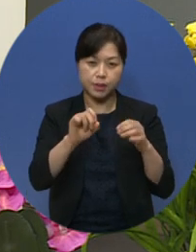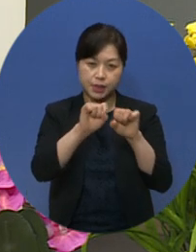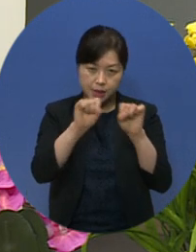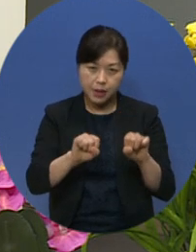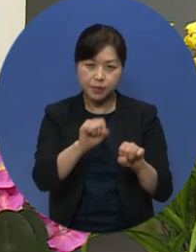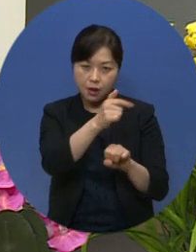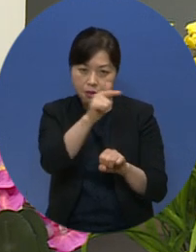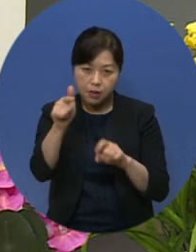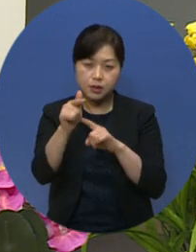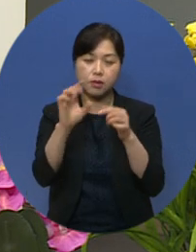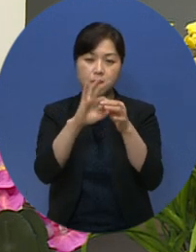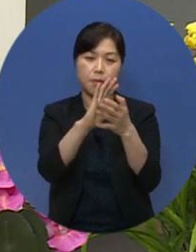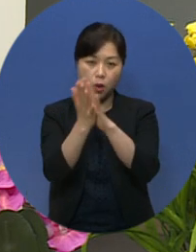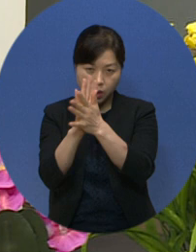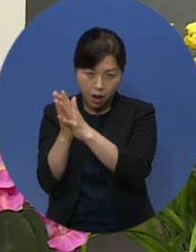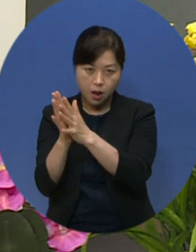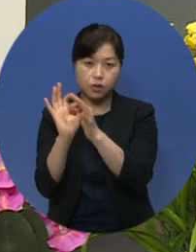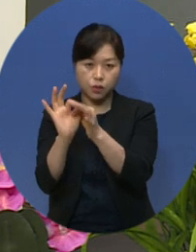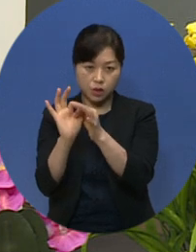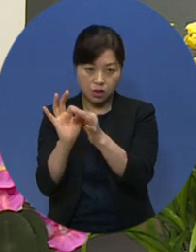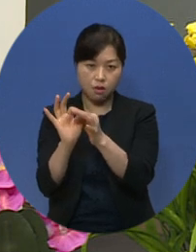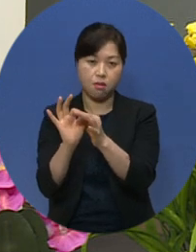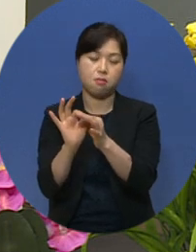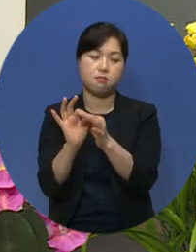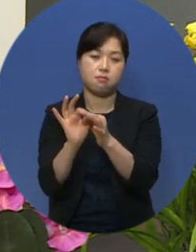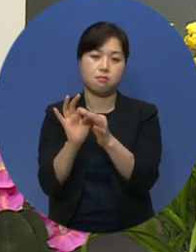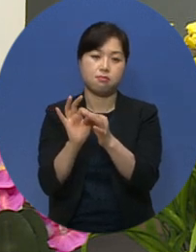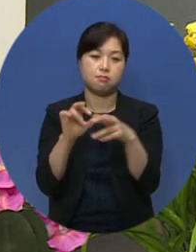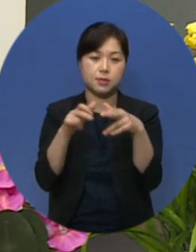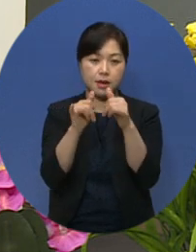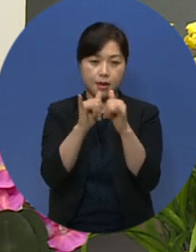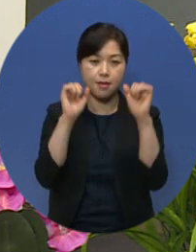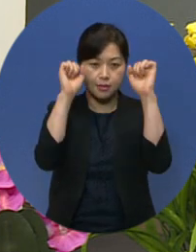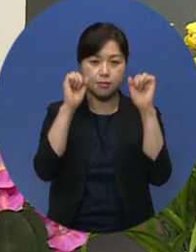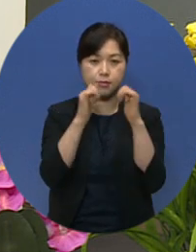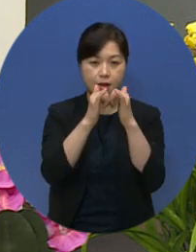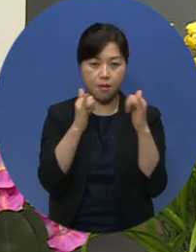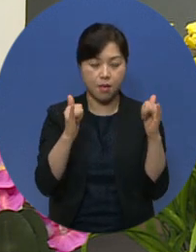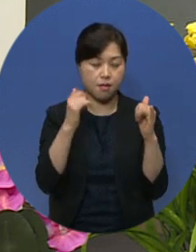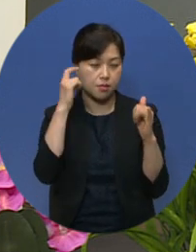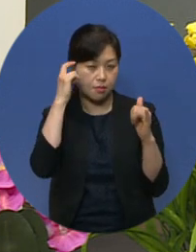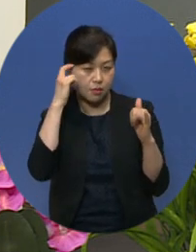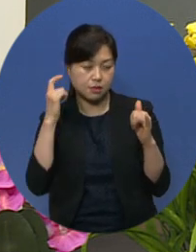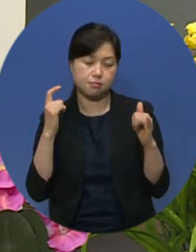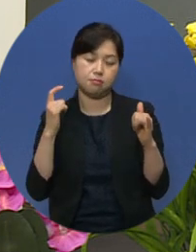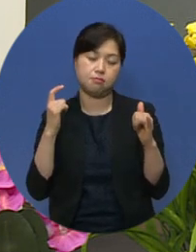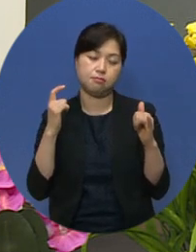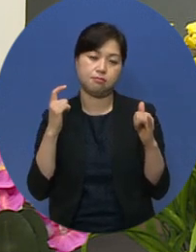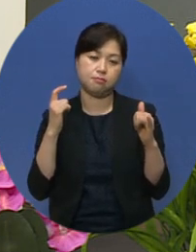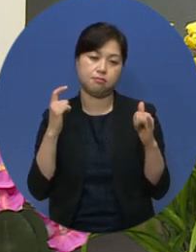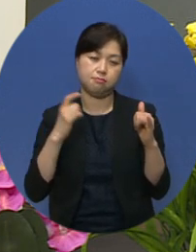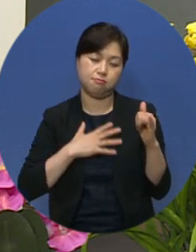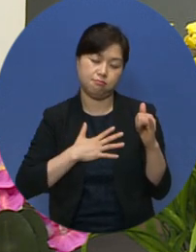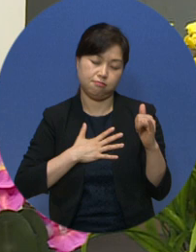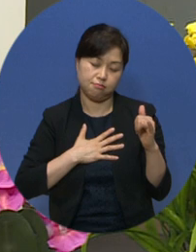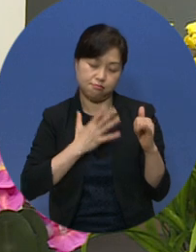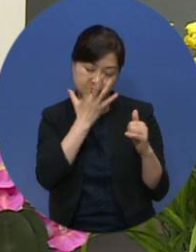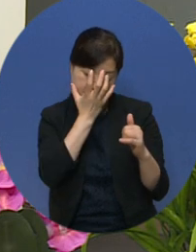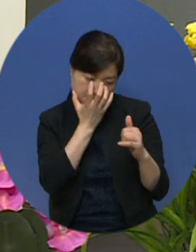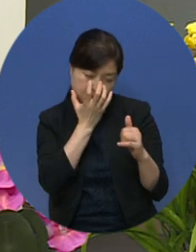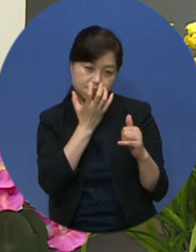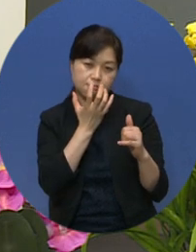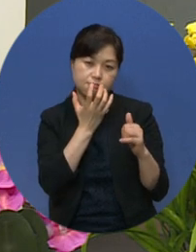이런 걸 통해서 우리 체육인 장애인체육 인들에게 어떤 그 정신적인